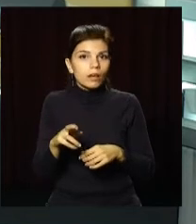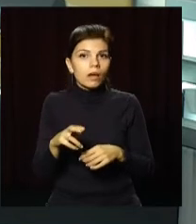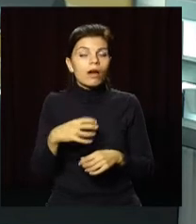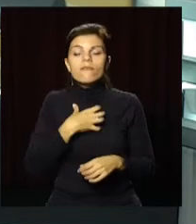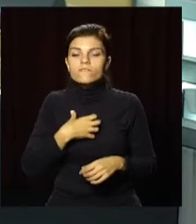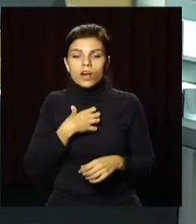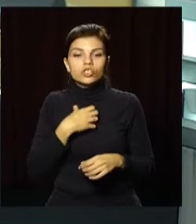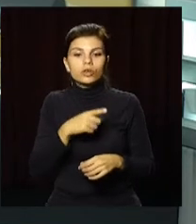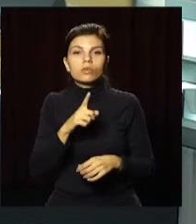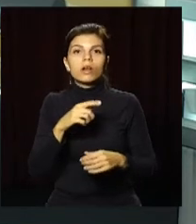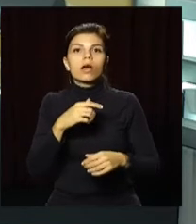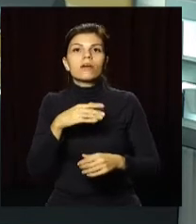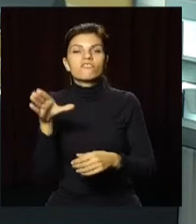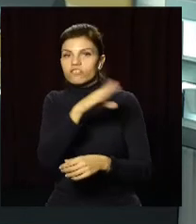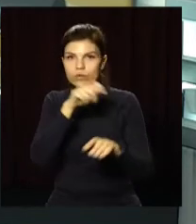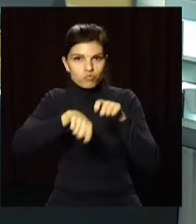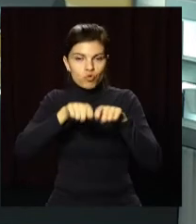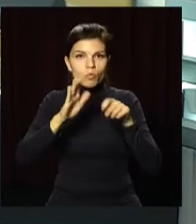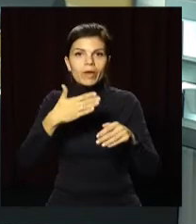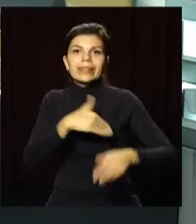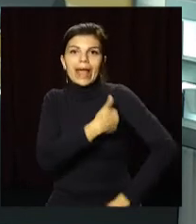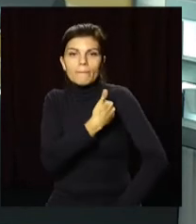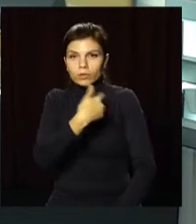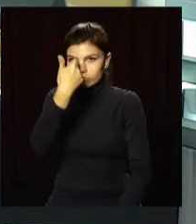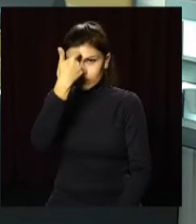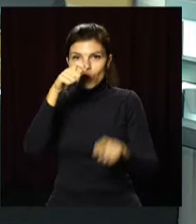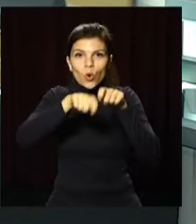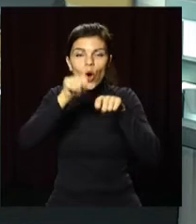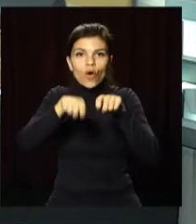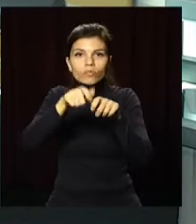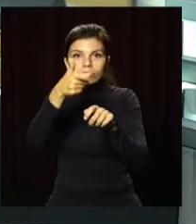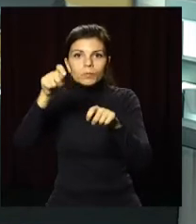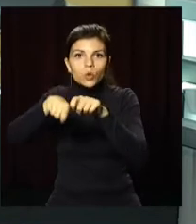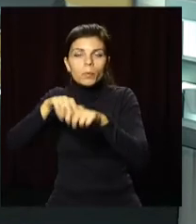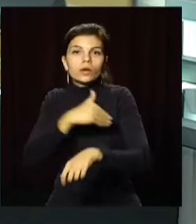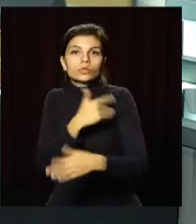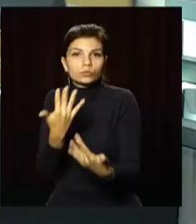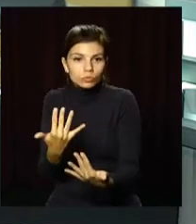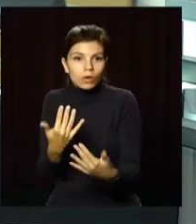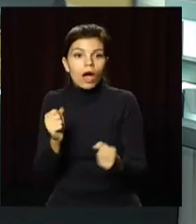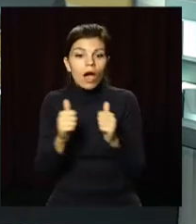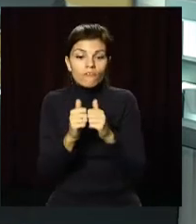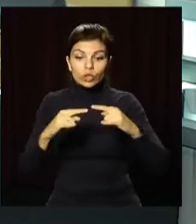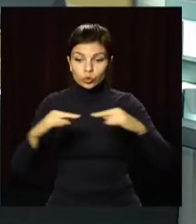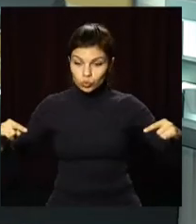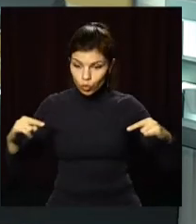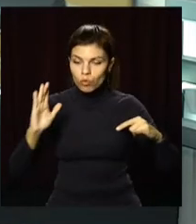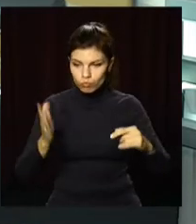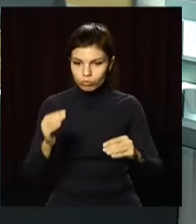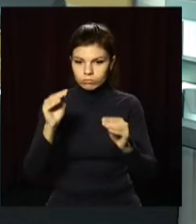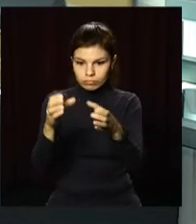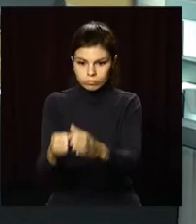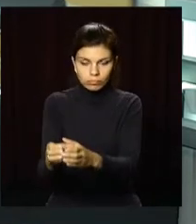головного – температурний скринінг для всіх на вході. Рух дільницею вказаний маршрутом, а біля столів для видачі бюлетенів